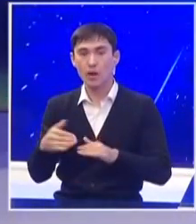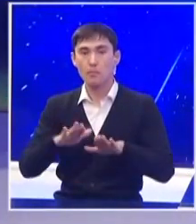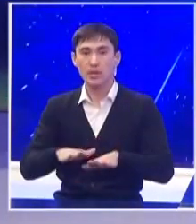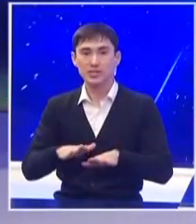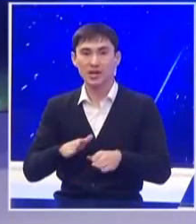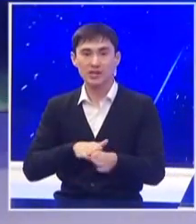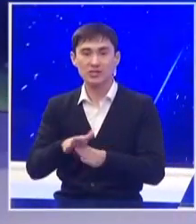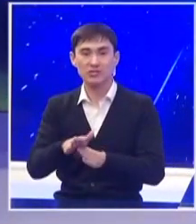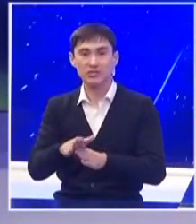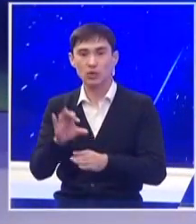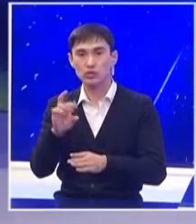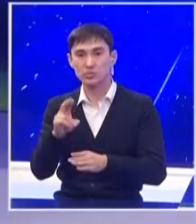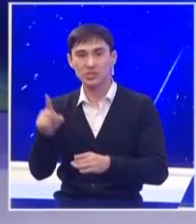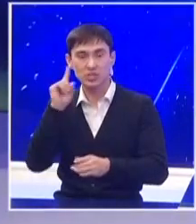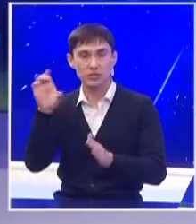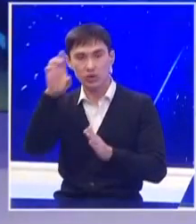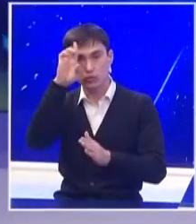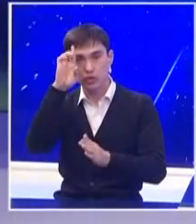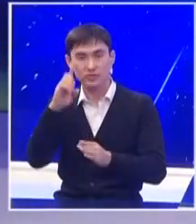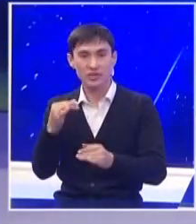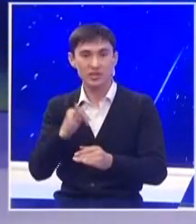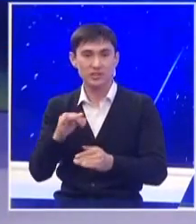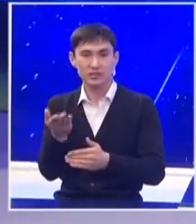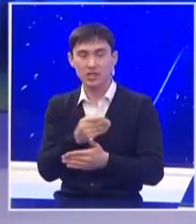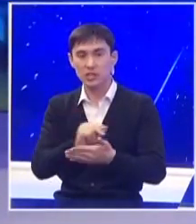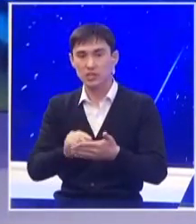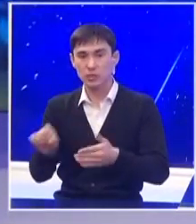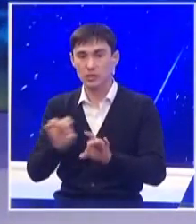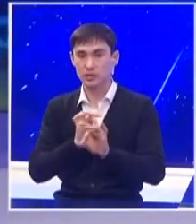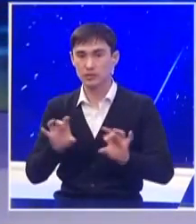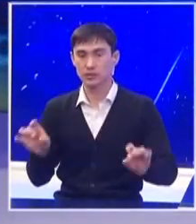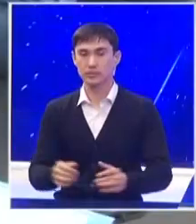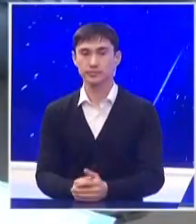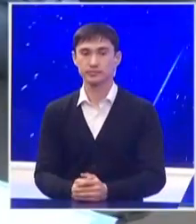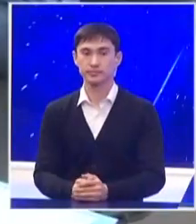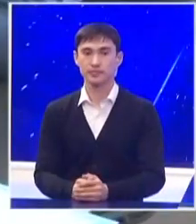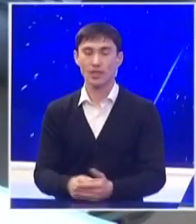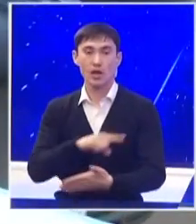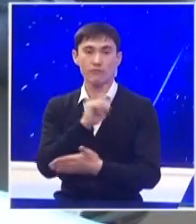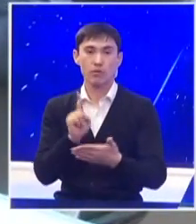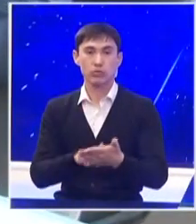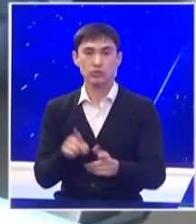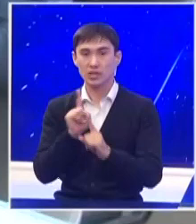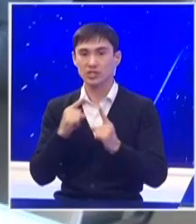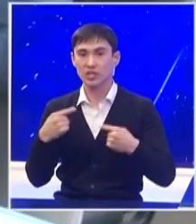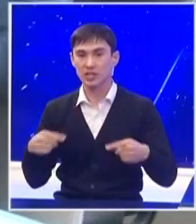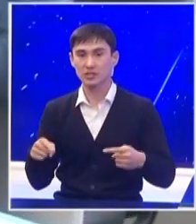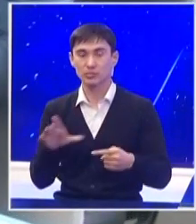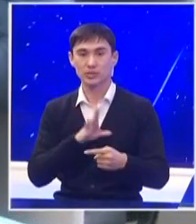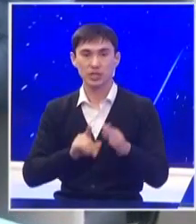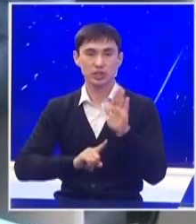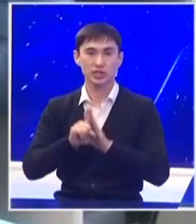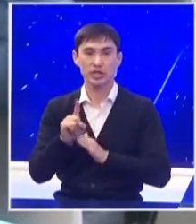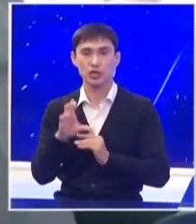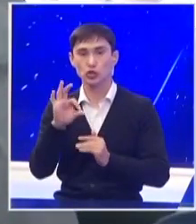местах реализовывается концепция слышащего государства, интересовался наш корреспондент. Вопросы отличались разноплавностью, начиная